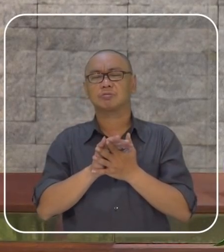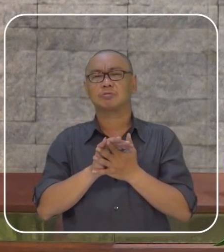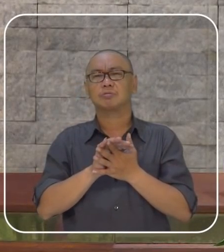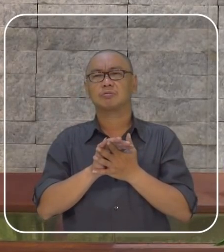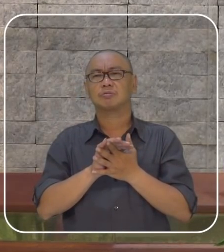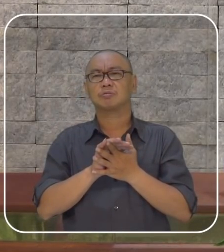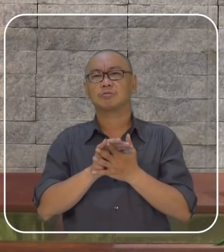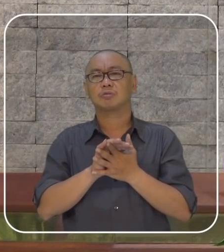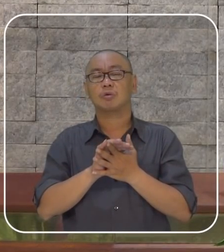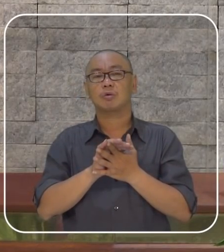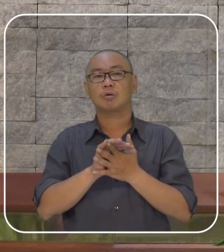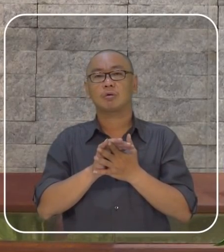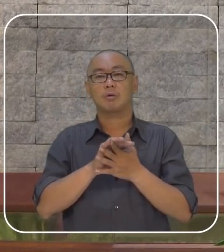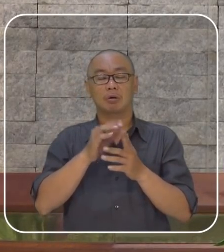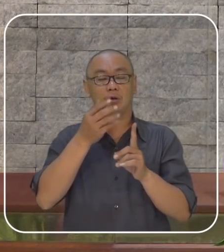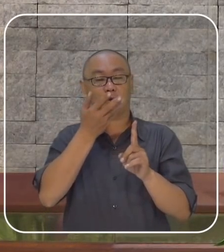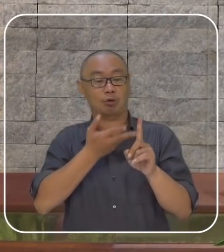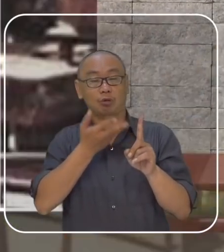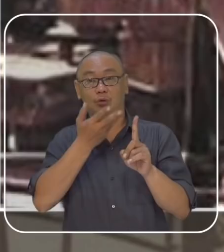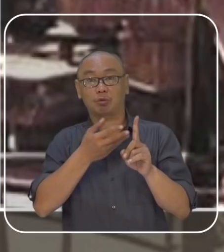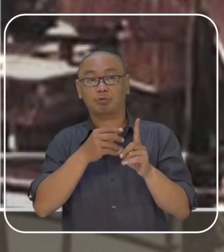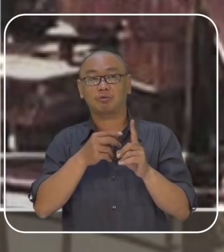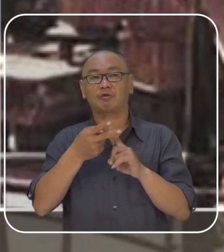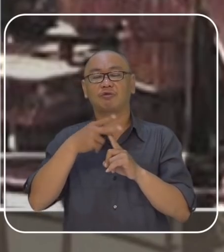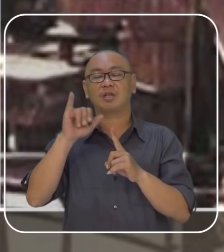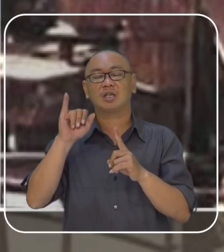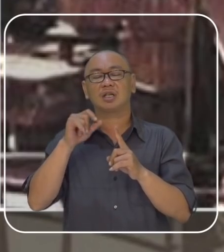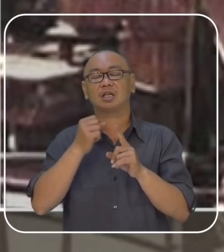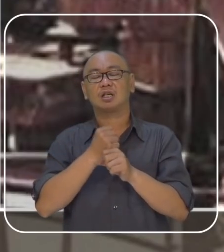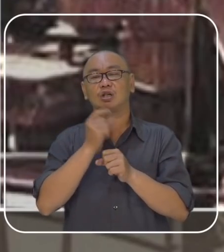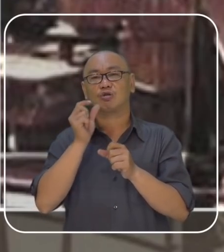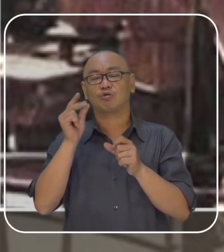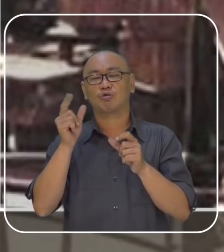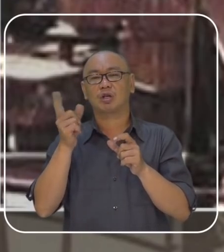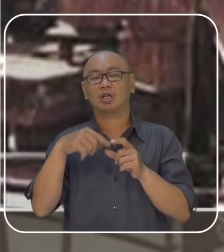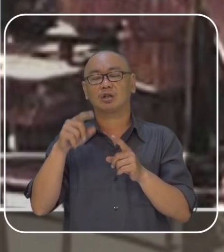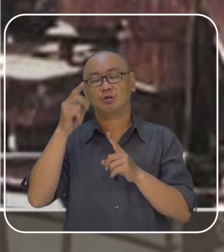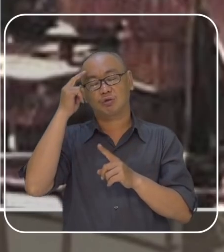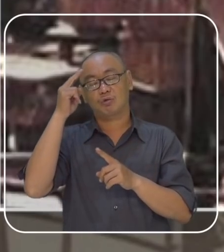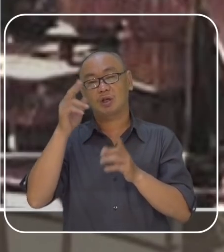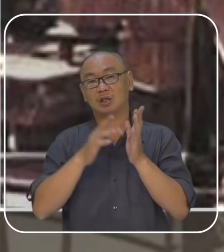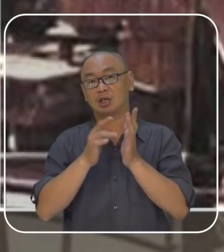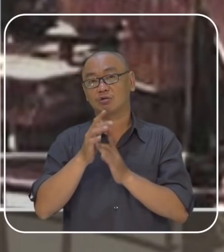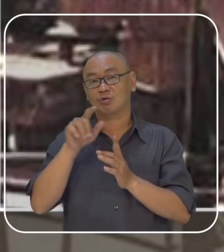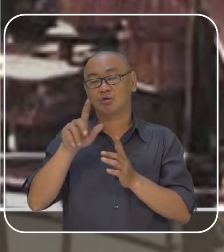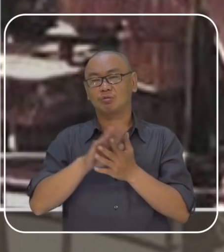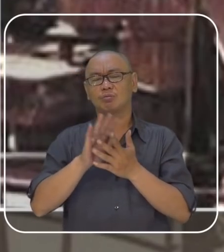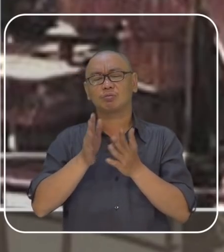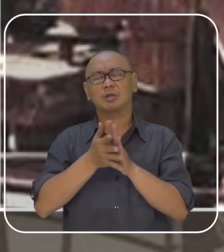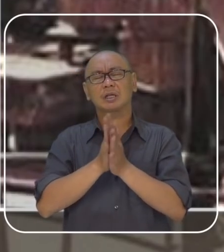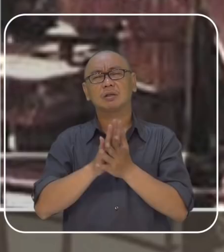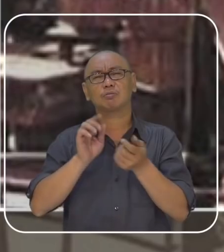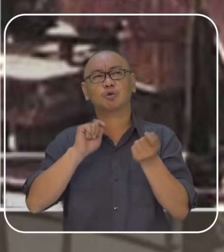rupa-rupanya figur dari Tuhan Yesus itu kemudian menjadi berubah.